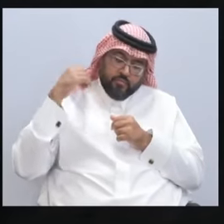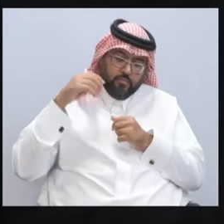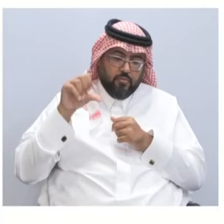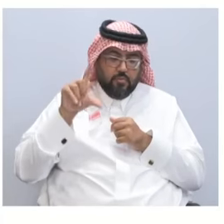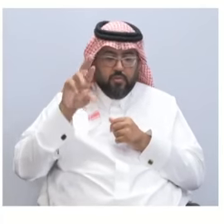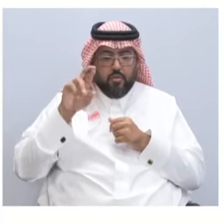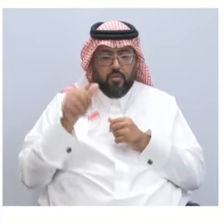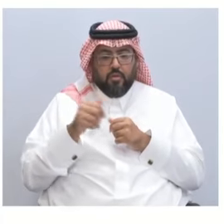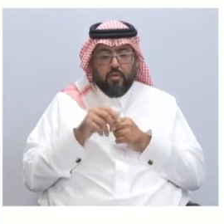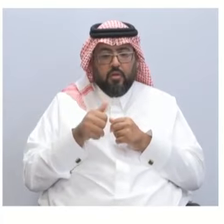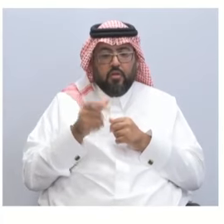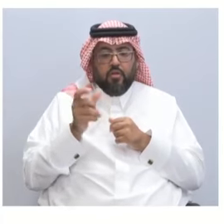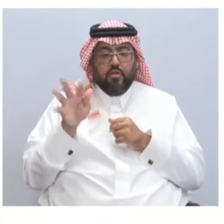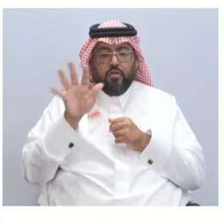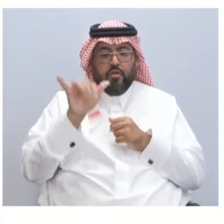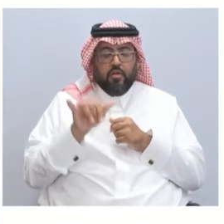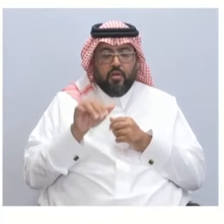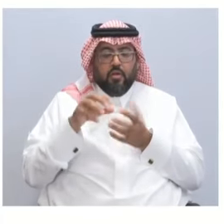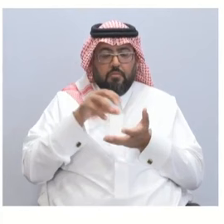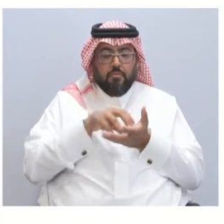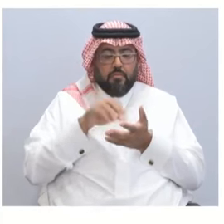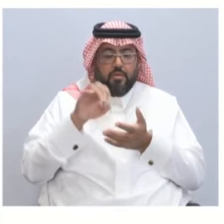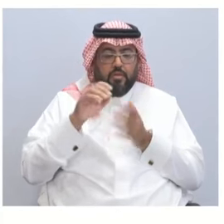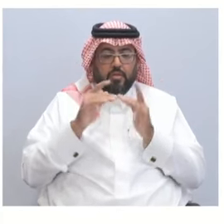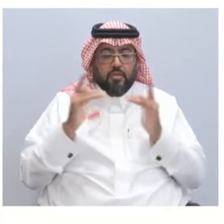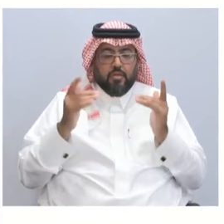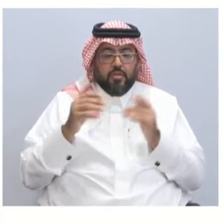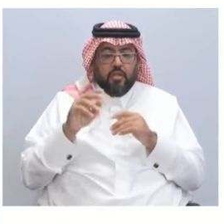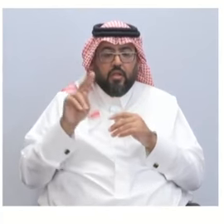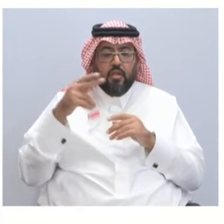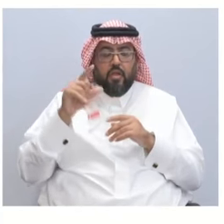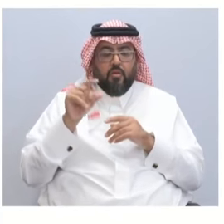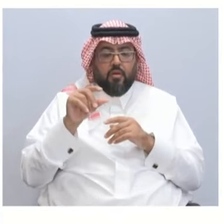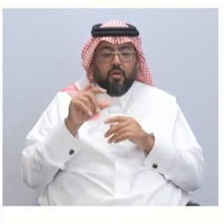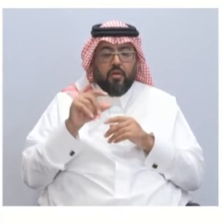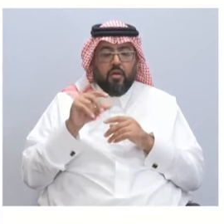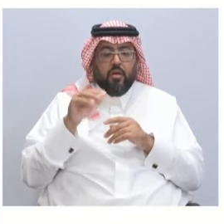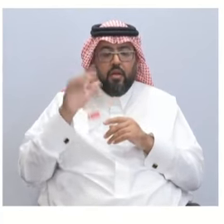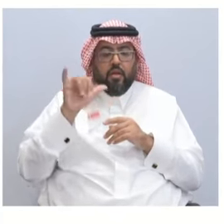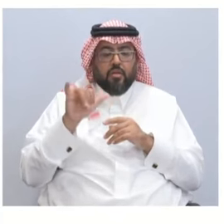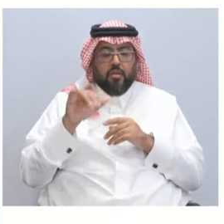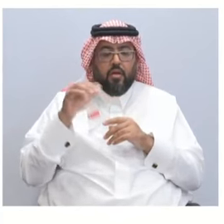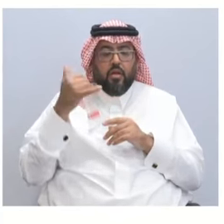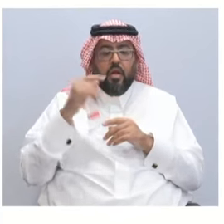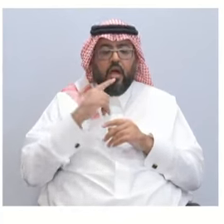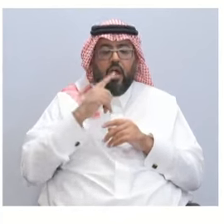ولذا انشئ مجلس التعاون لدول الخليج العربيه عام